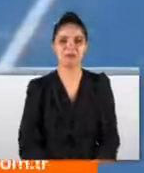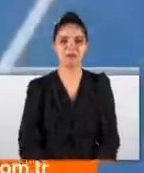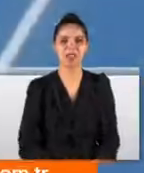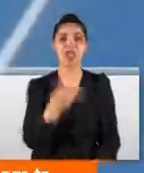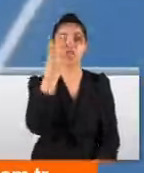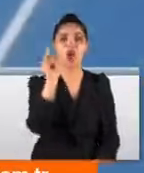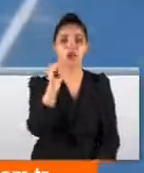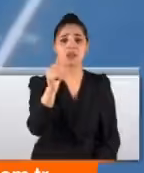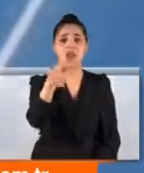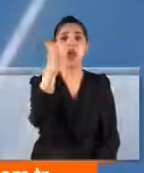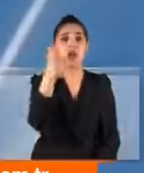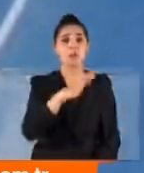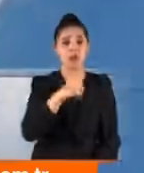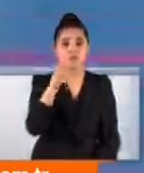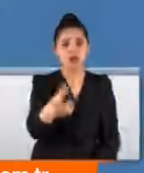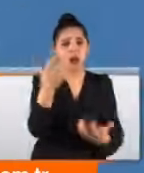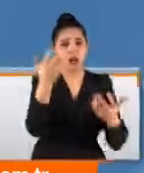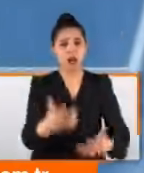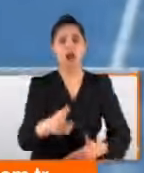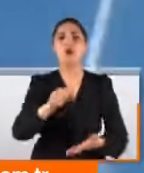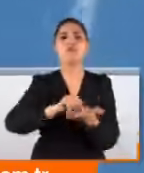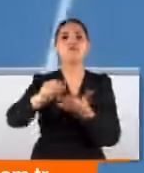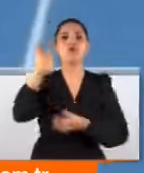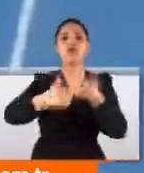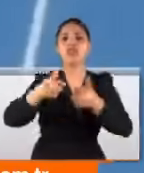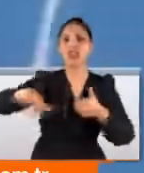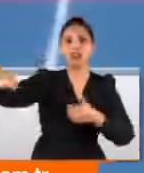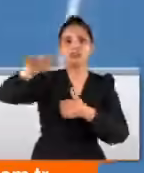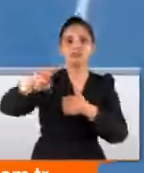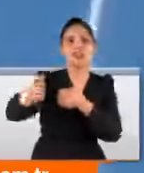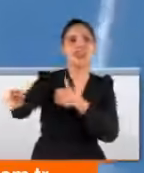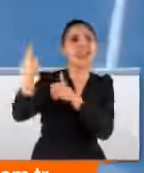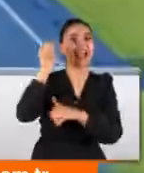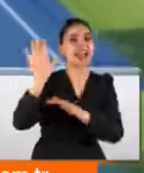4 kiloluk kamerayla koşan Xiaoyang tüm yarışçıları geride bıraktı ve bitiş